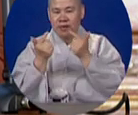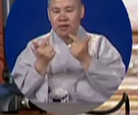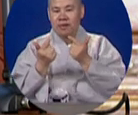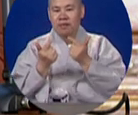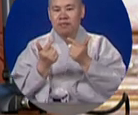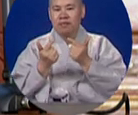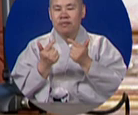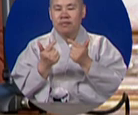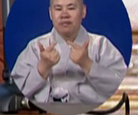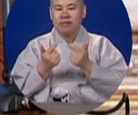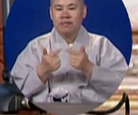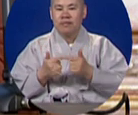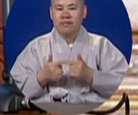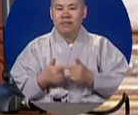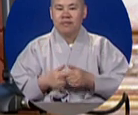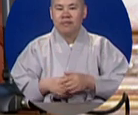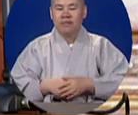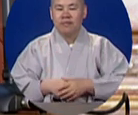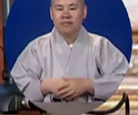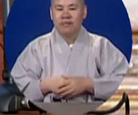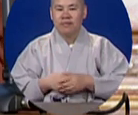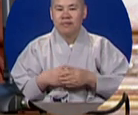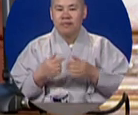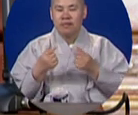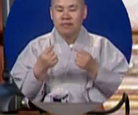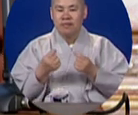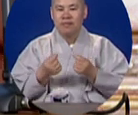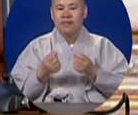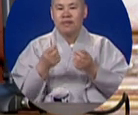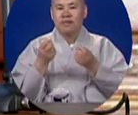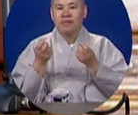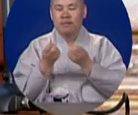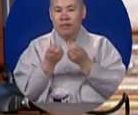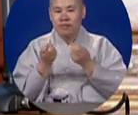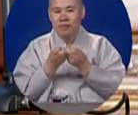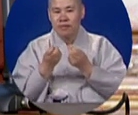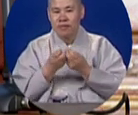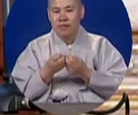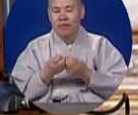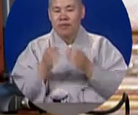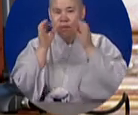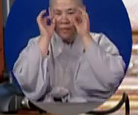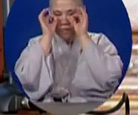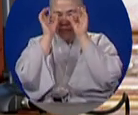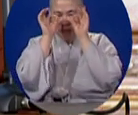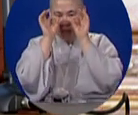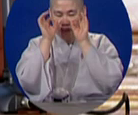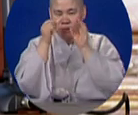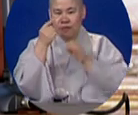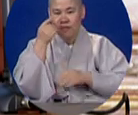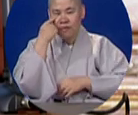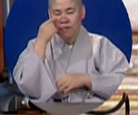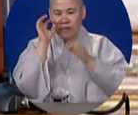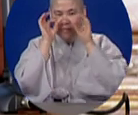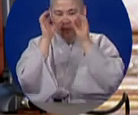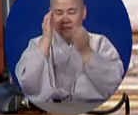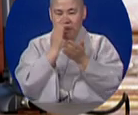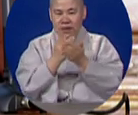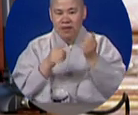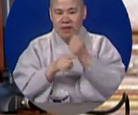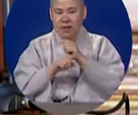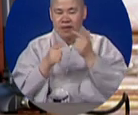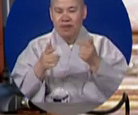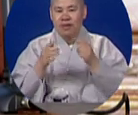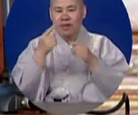이게 묘법이에요 그러니까 눈으로 보지 말라는 게 아니라